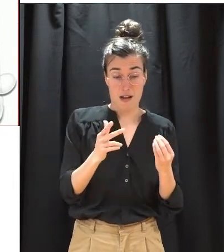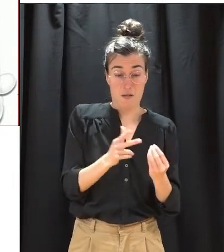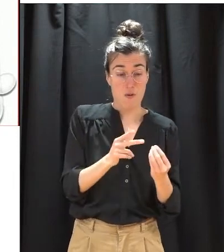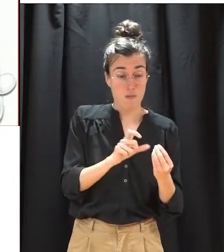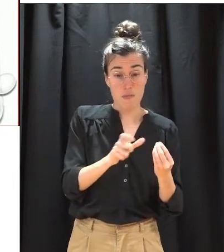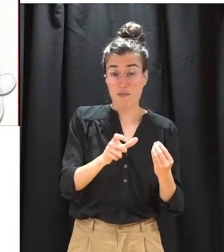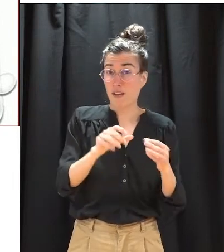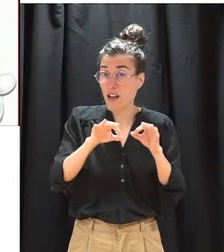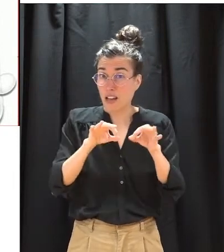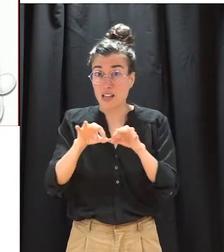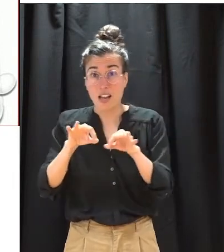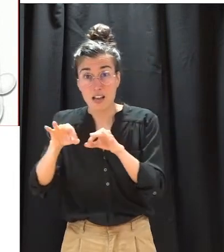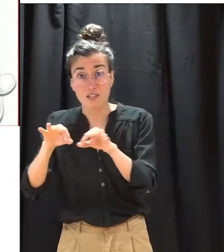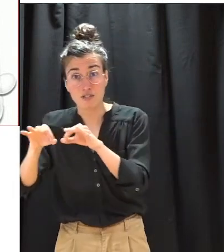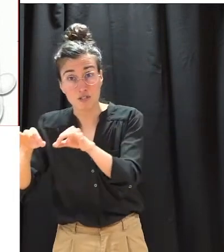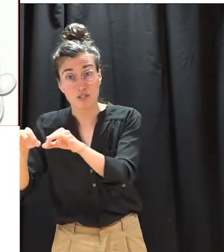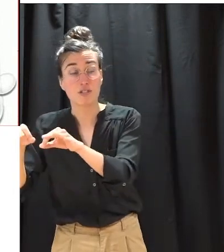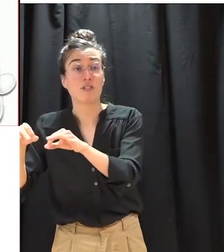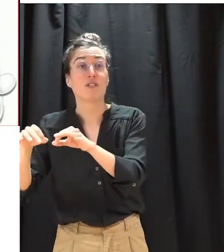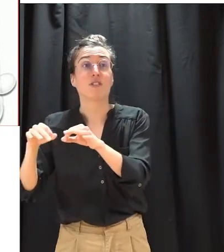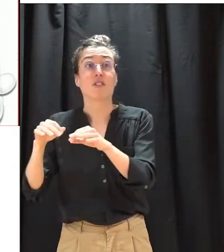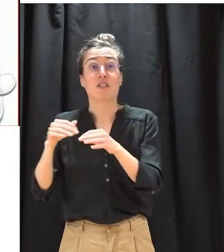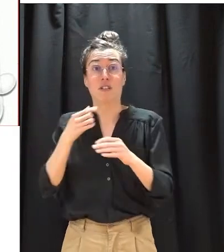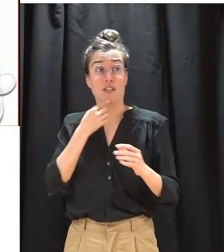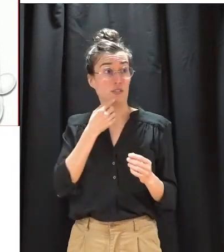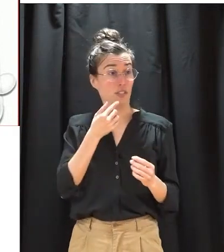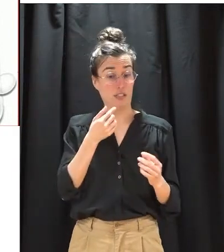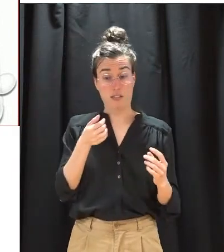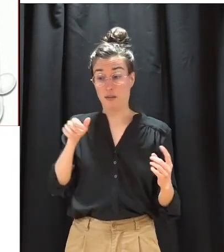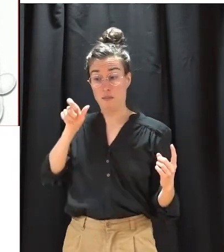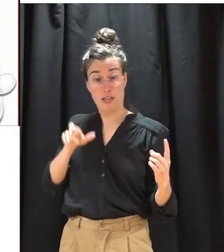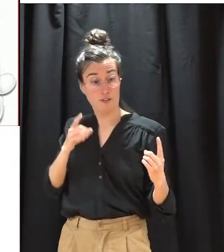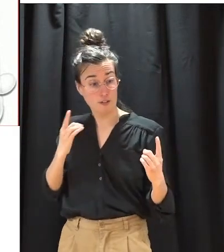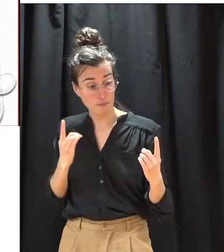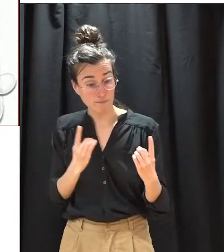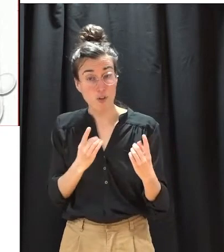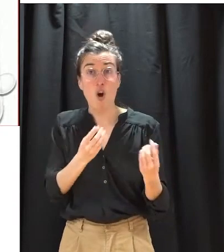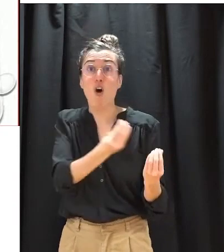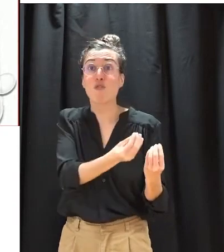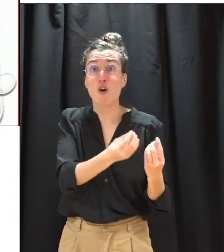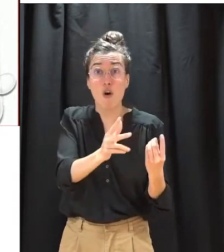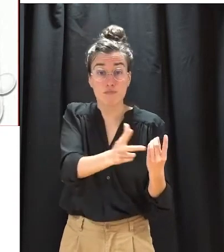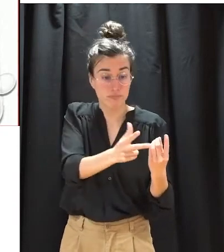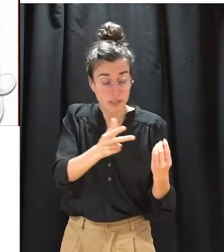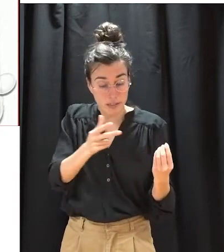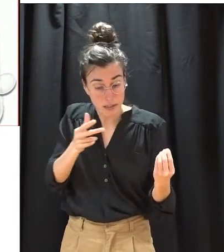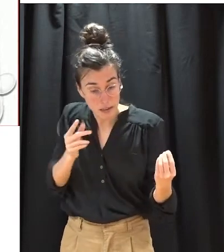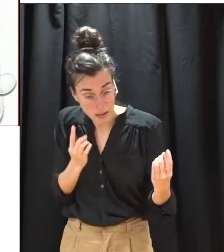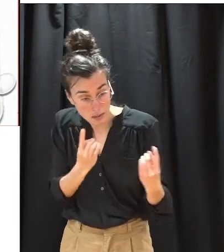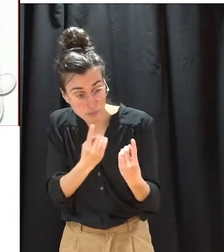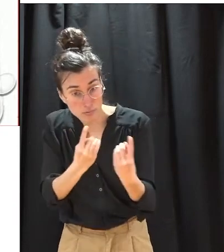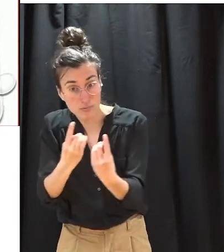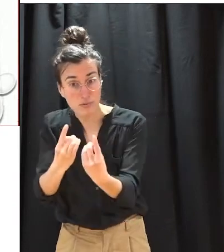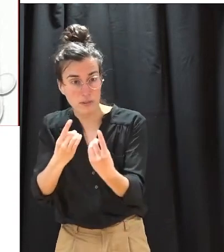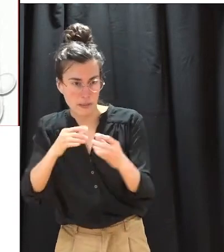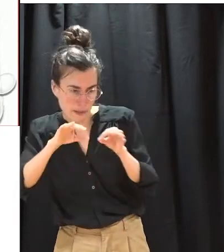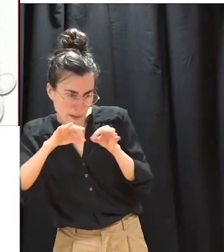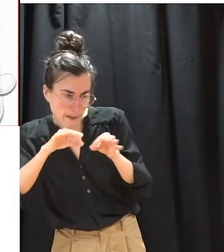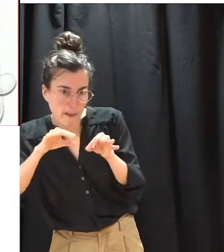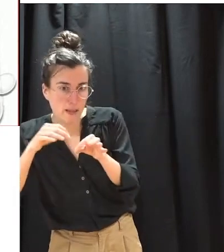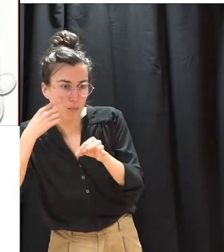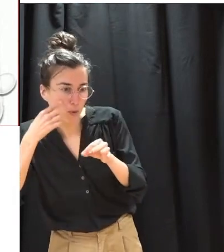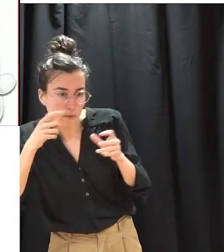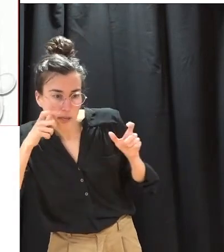que l'enfant, il va rencontrer une personne qui va régler cet implant, et pour voir comment il entend, est-ce que ça se passe bien et tout. Donc, cet enfant